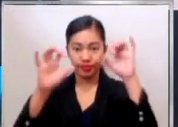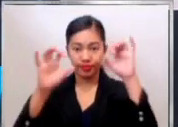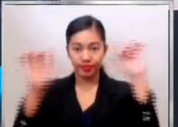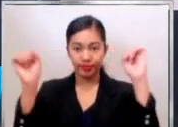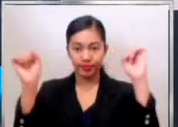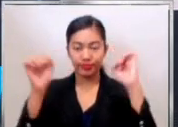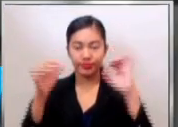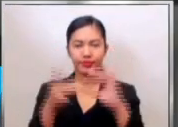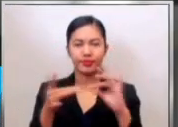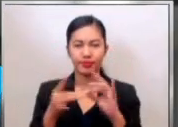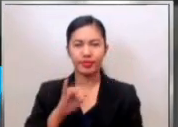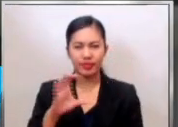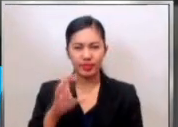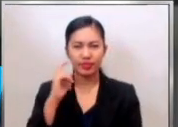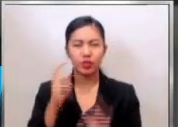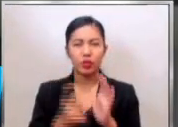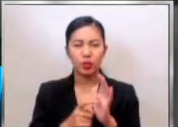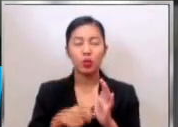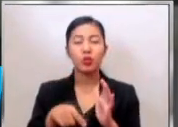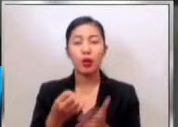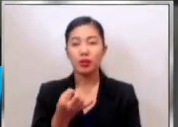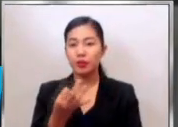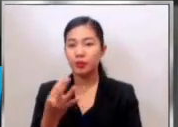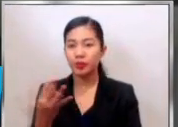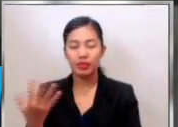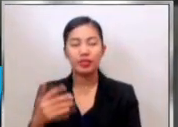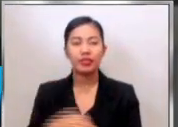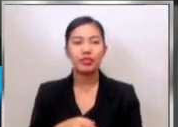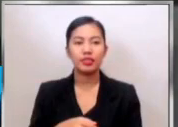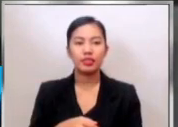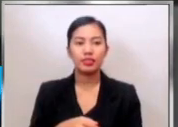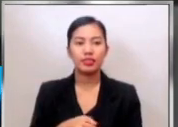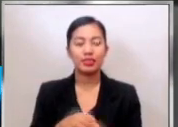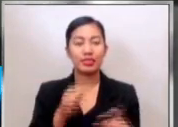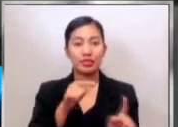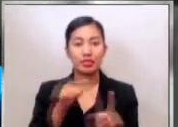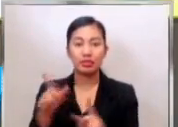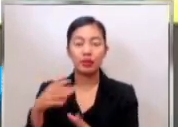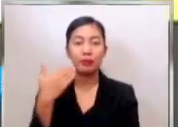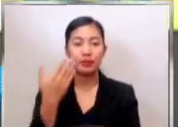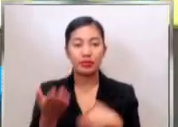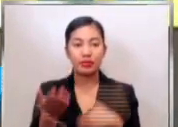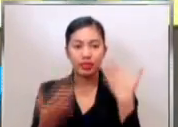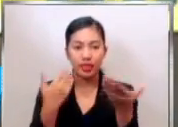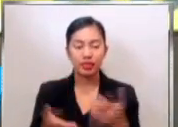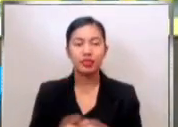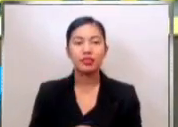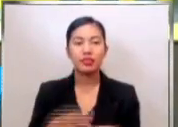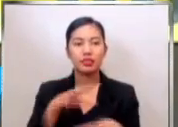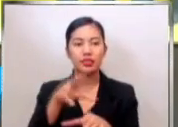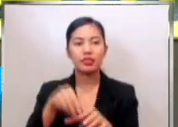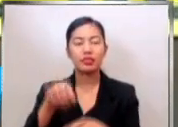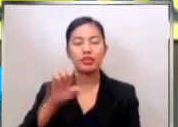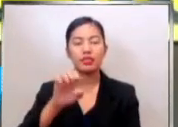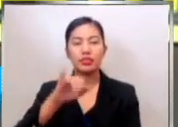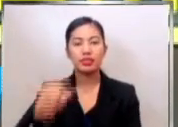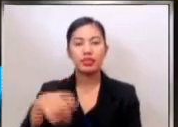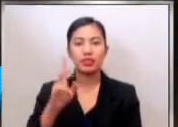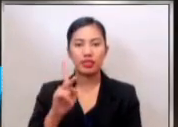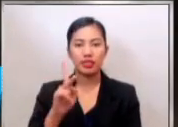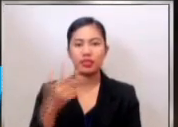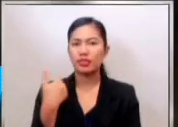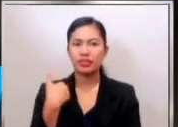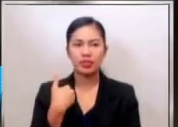ICC ay ang mga napatay na kriminal. Itinuturing na anyang biktima ng extrajudicial killing sa mga namatay na hindi patukoy ang